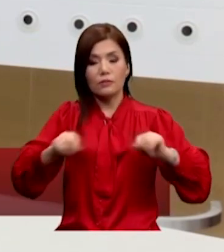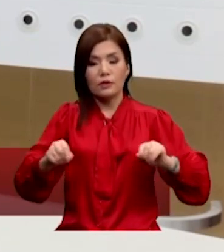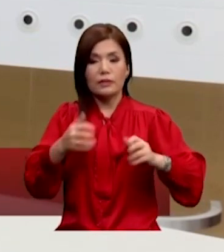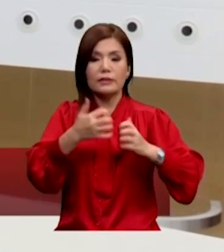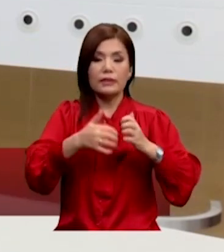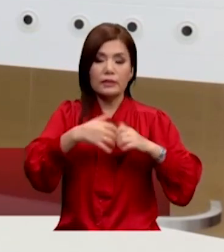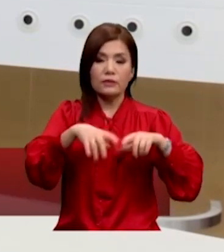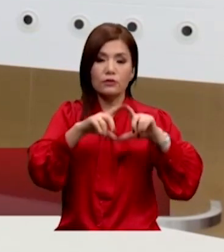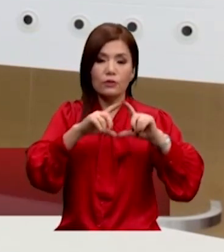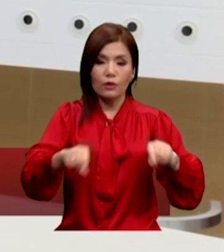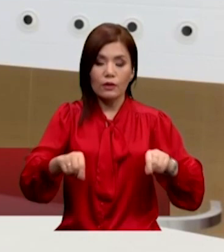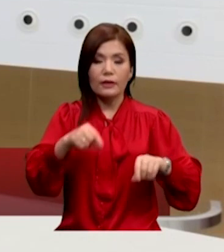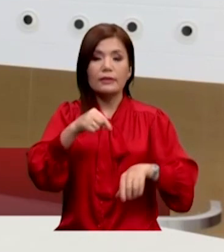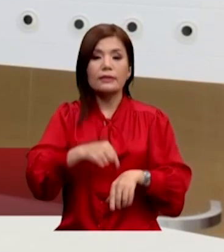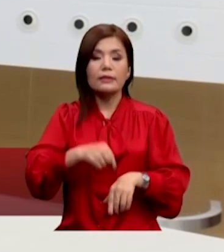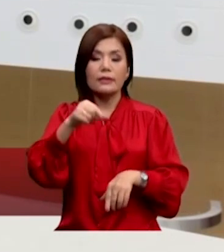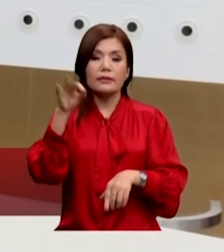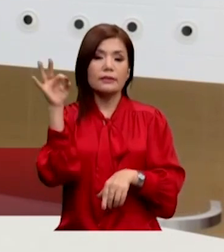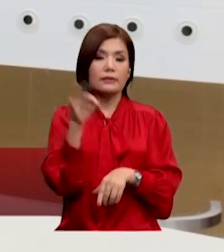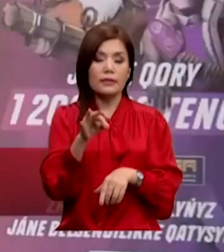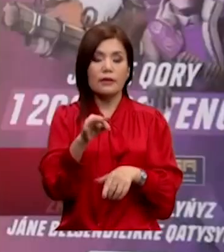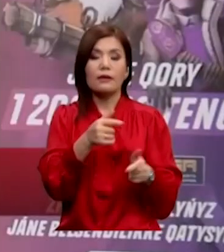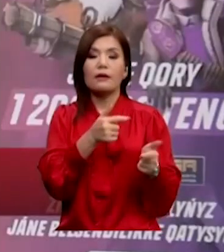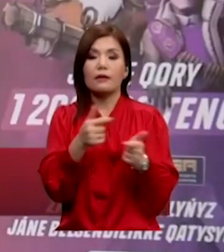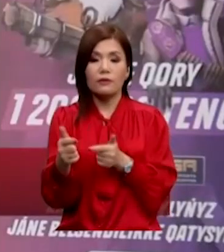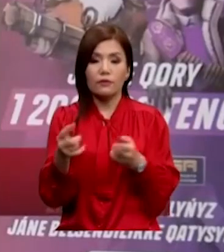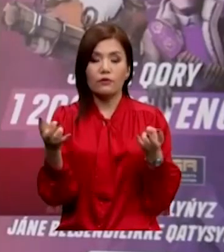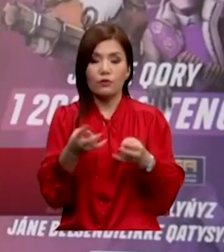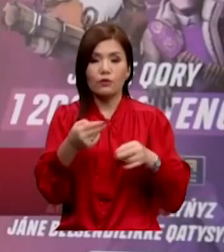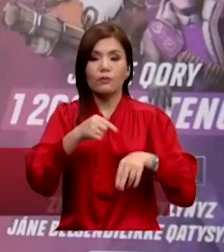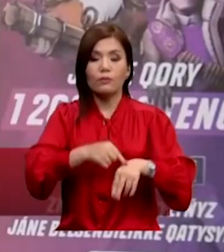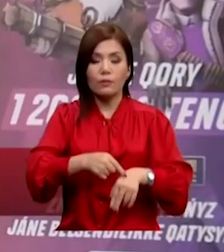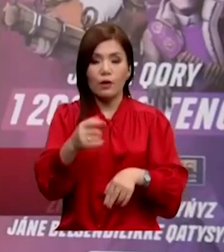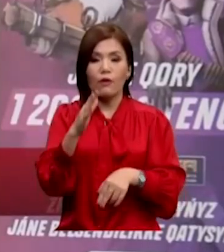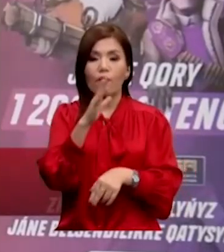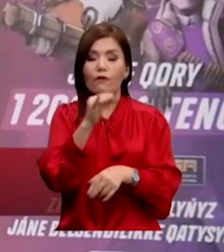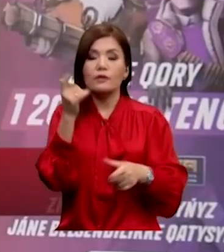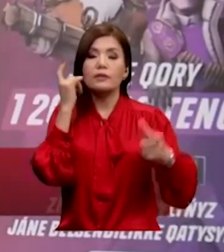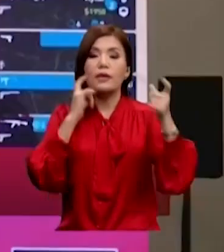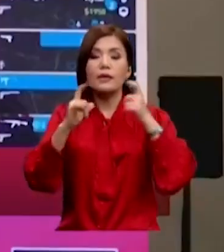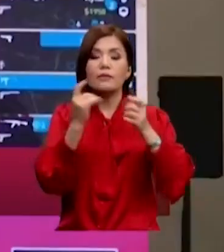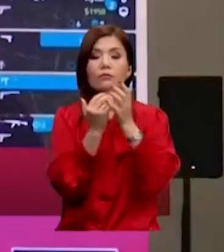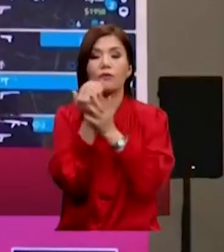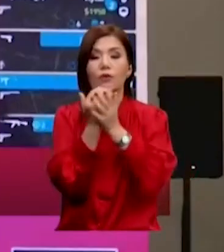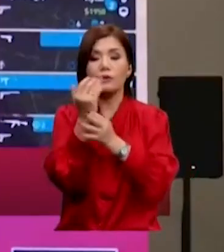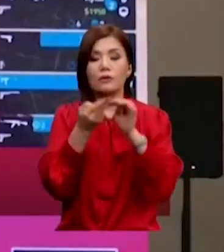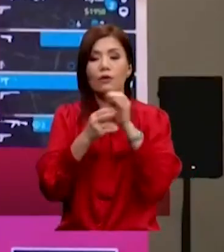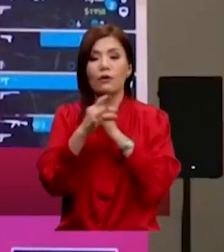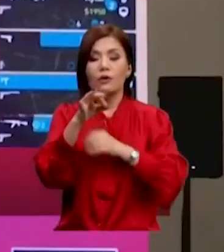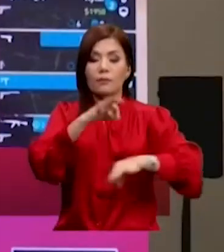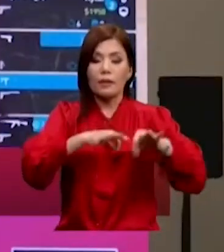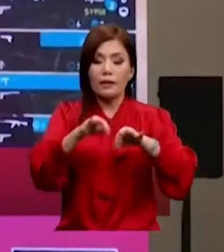школ реагировать на эти вызовы. На вызовы реагируют и вузы. Сейчас КБТУ активно реализуют